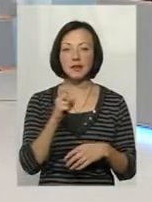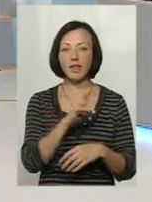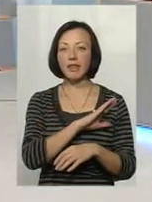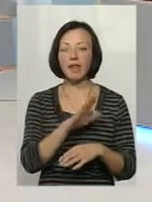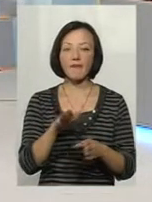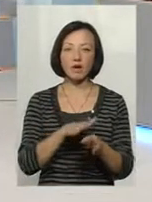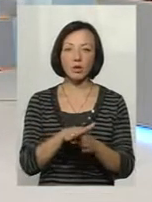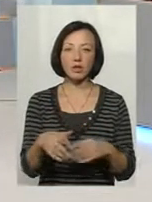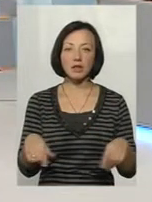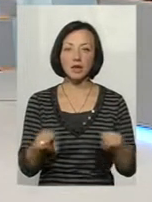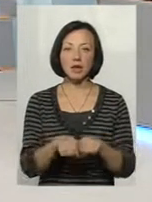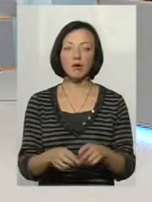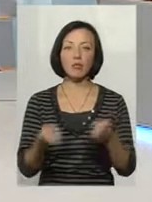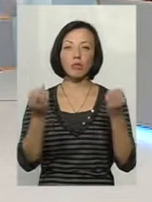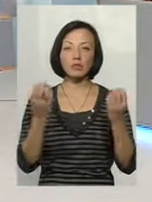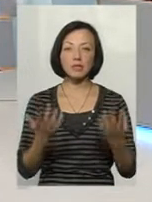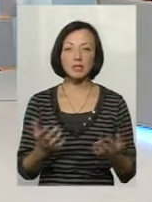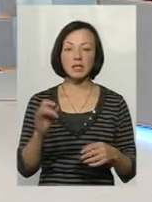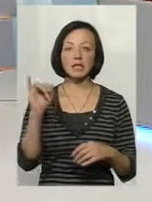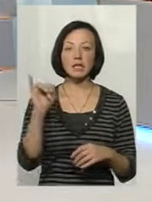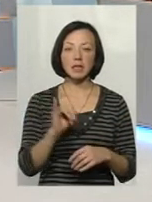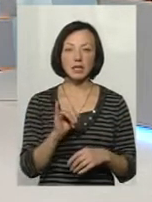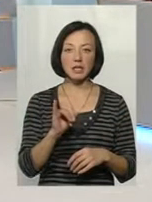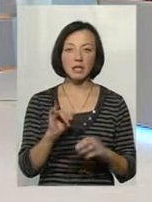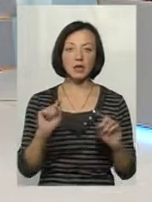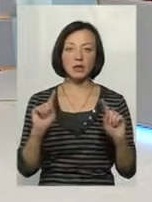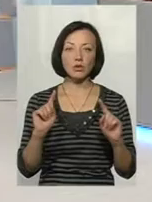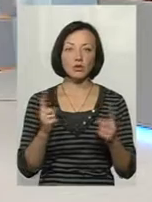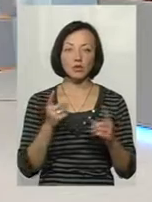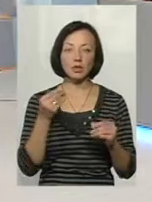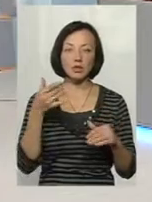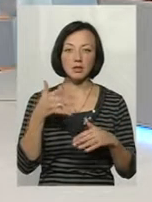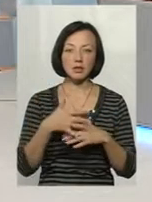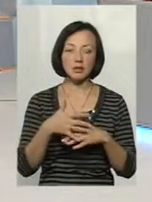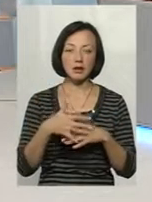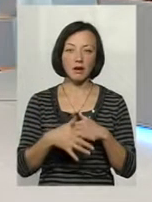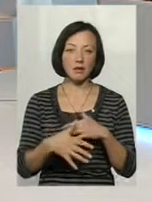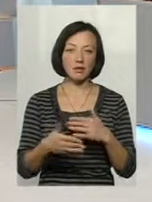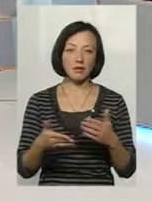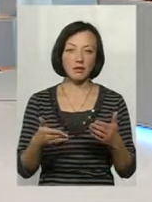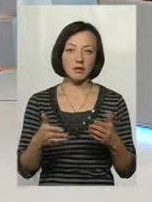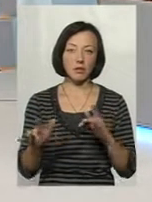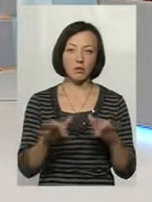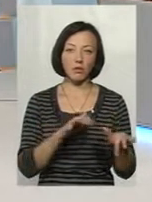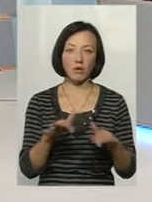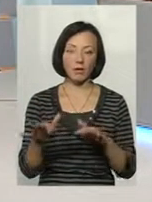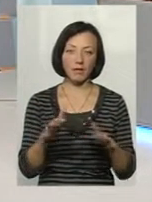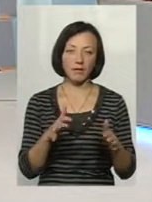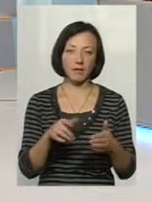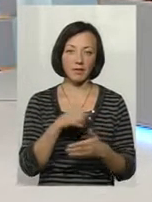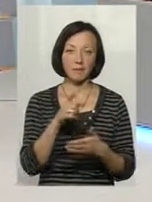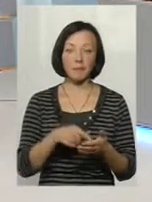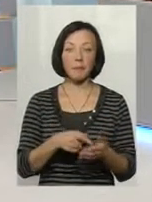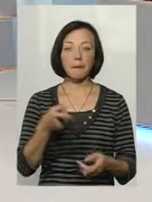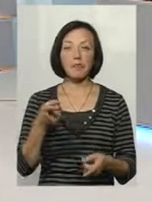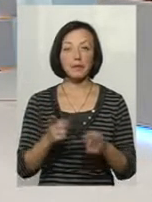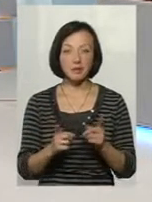невиконання отаких простих і не надто затратних кроків? Значить,